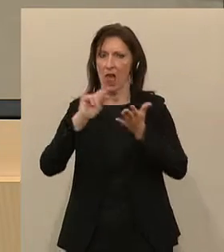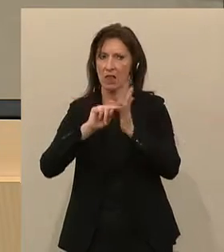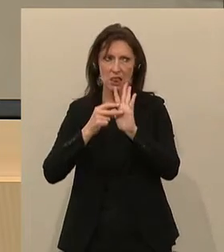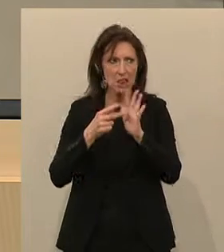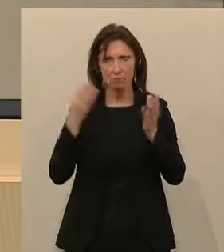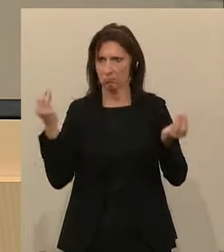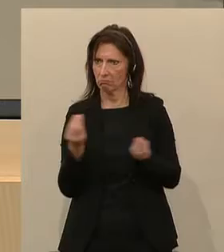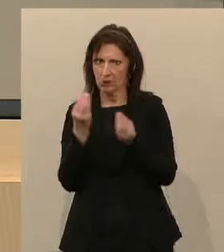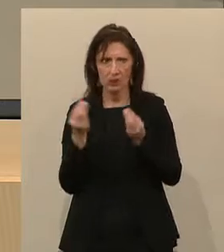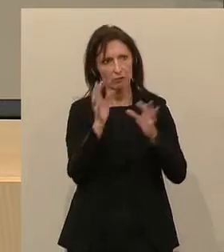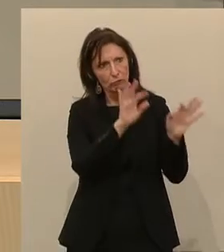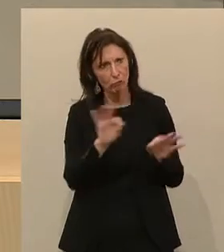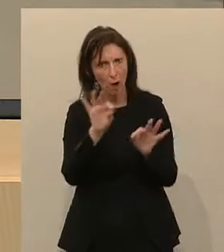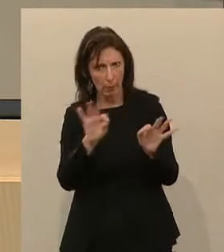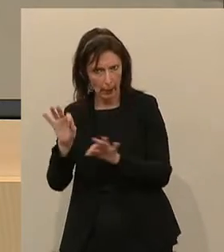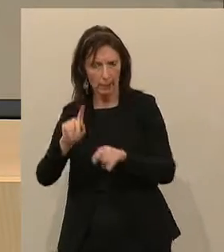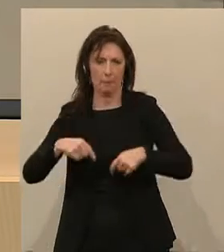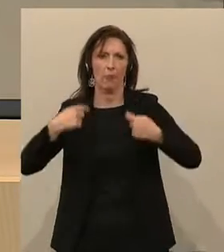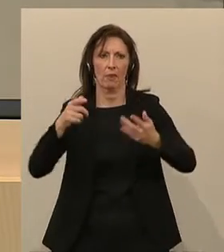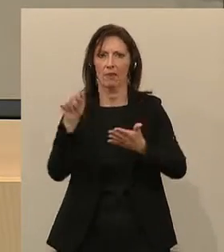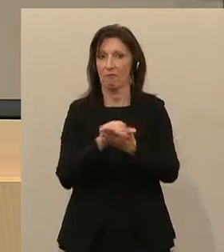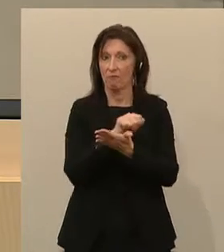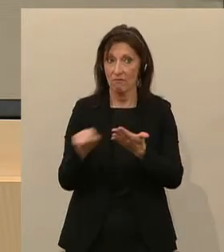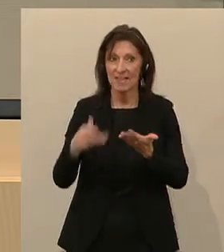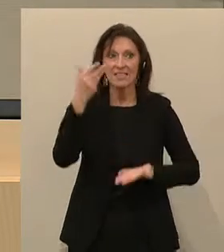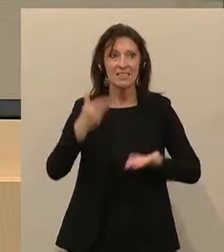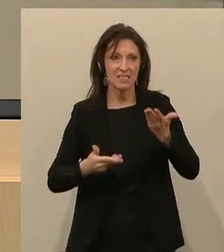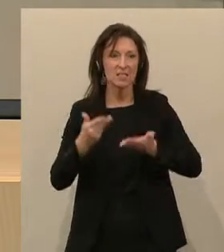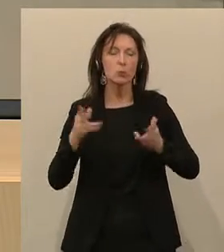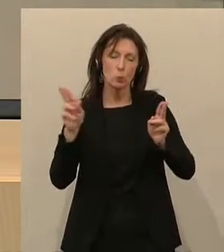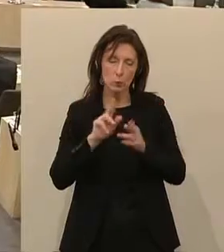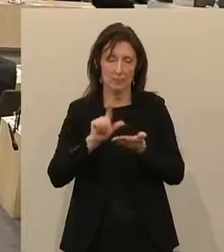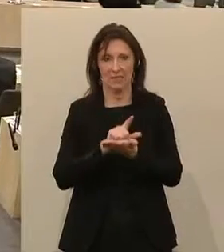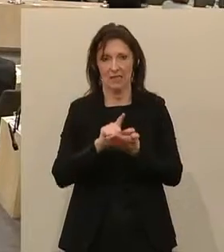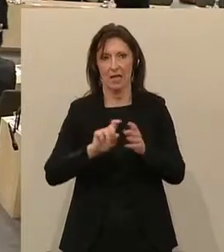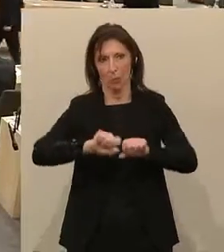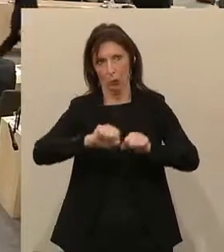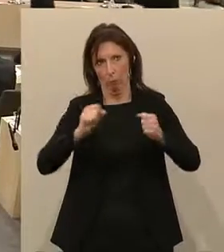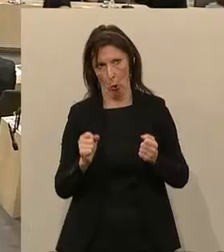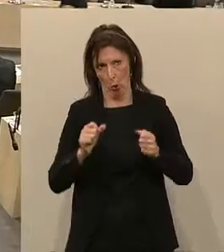Voraussetzungen für die Wahl auch zu schaffen. Die Sitzung ist kurz unterbrochen.